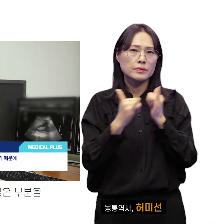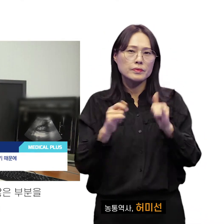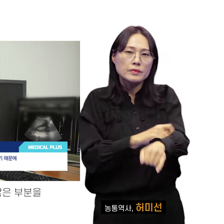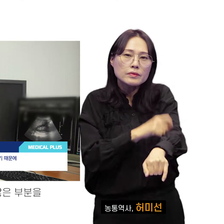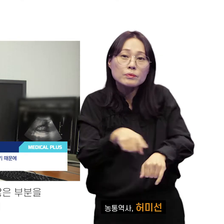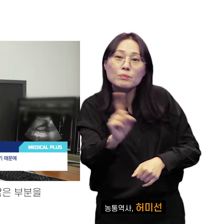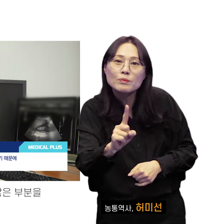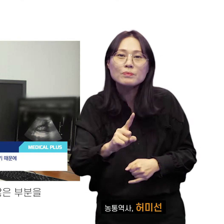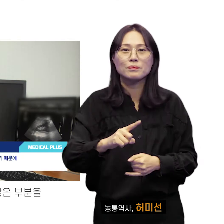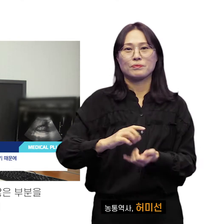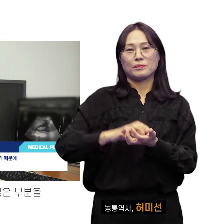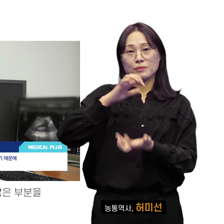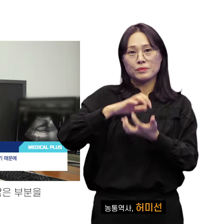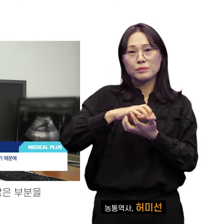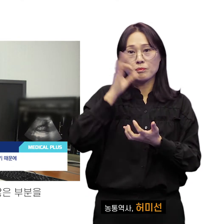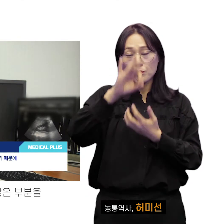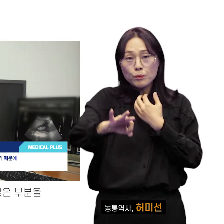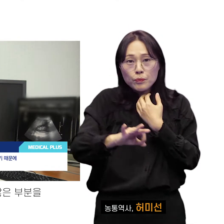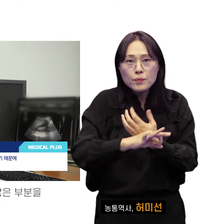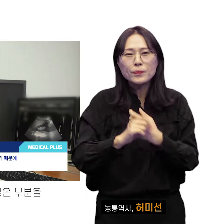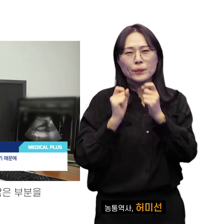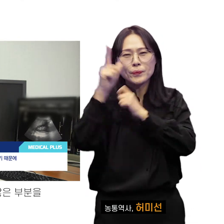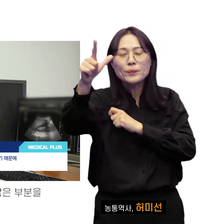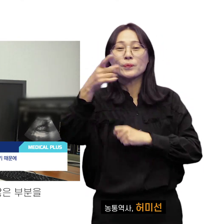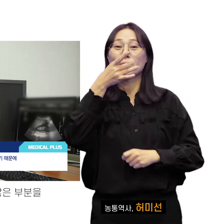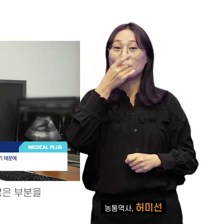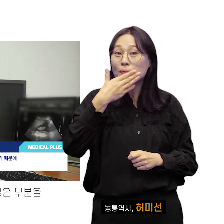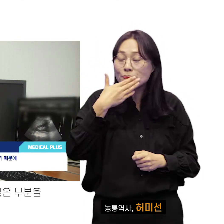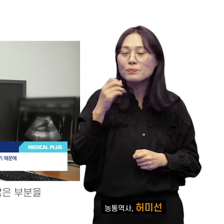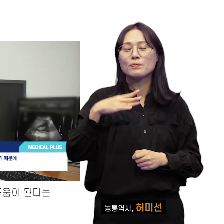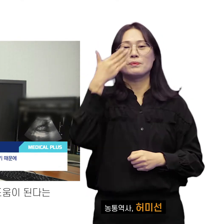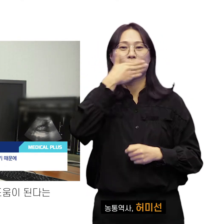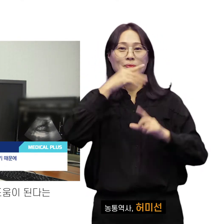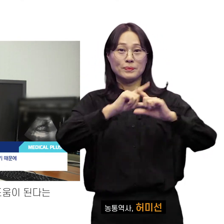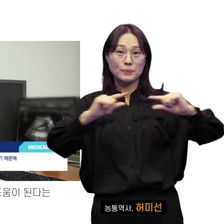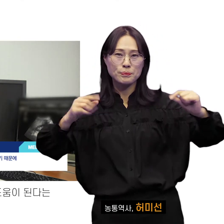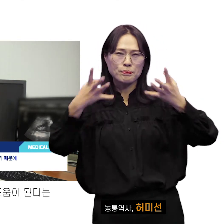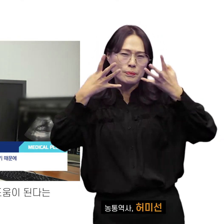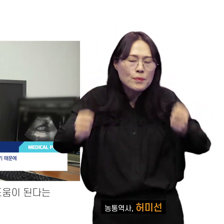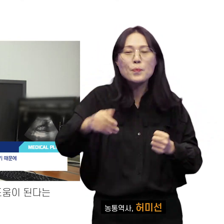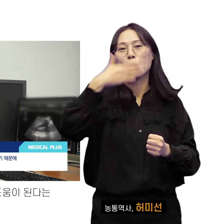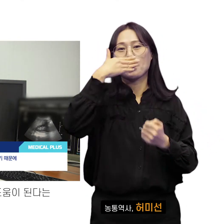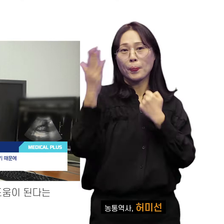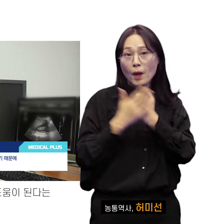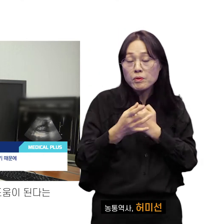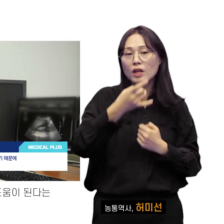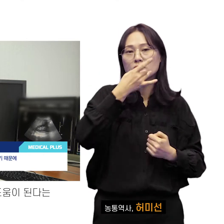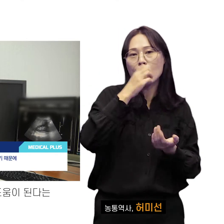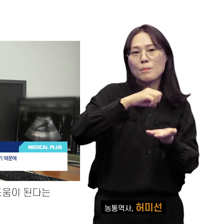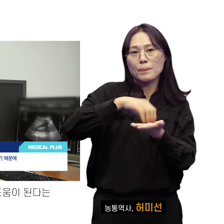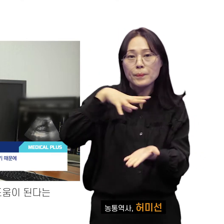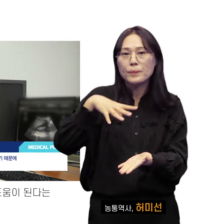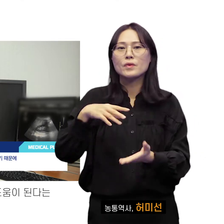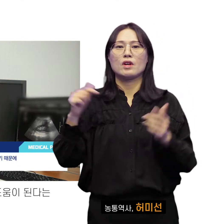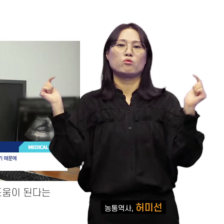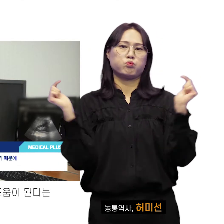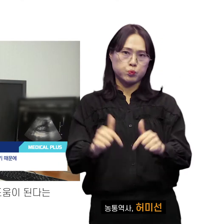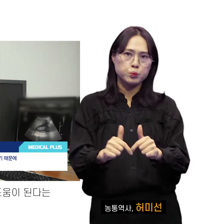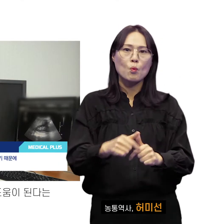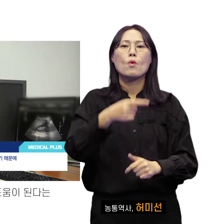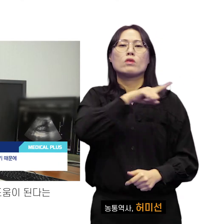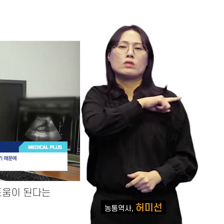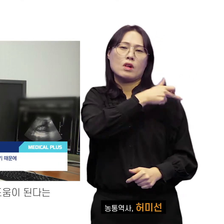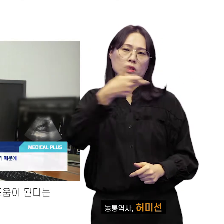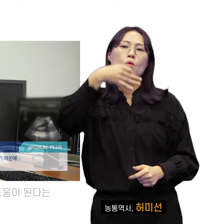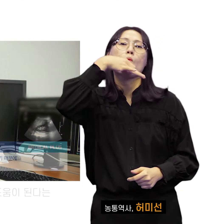섭취의 많은 부분을 쌀밥이나 단 음식에 의존하기 때문에 탄수화물 섭취를 줄이는 것이 많은 도움이 된다는 연구들이